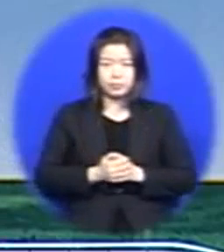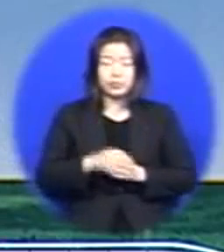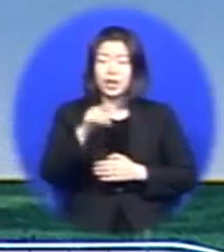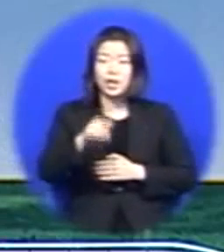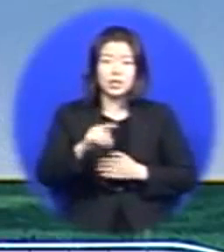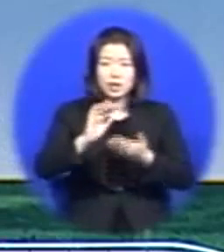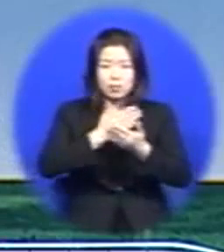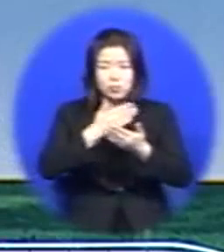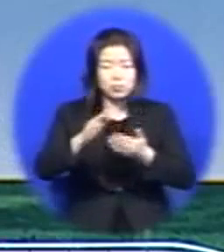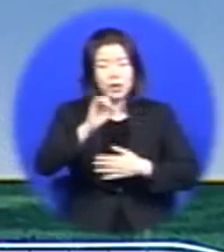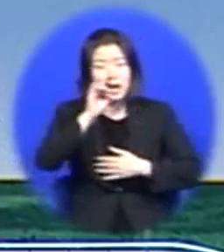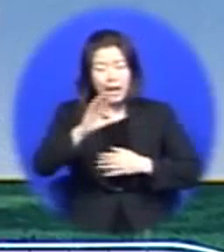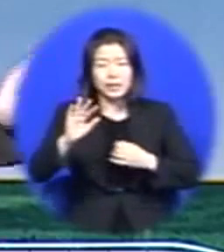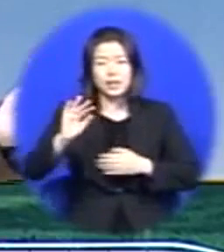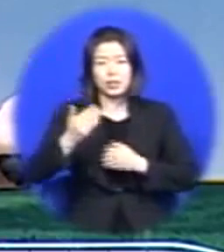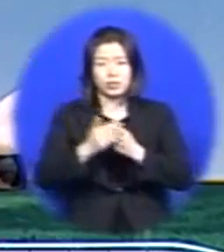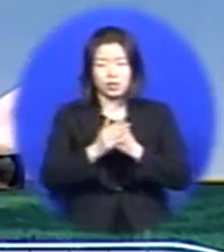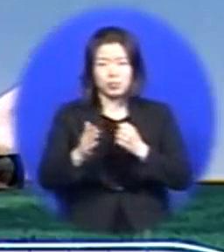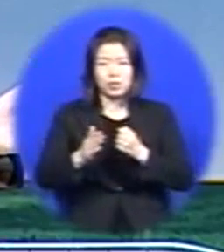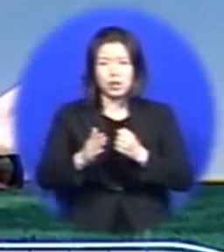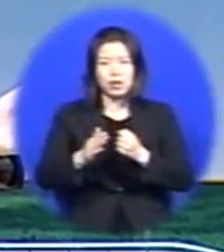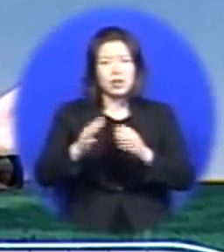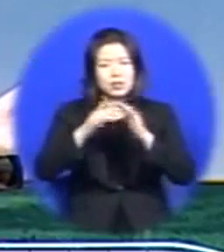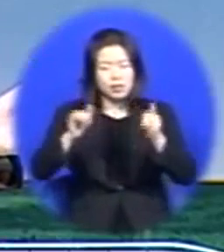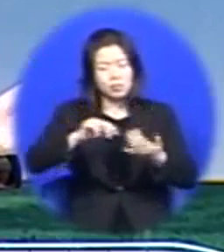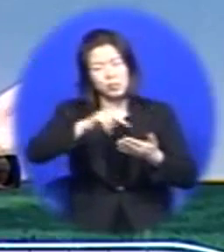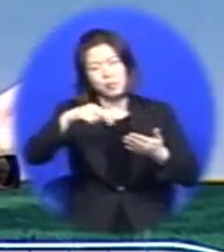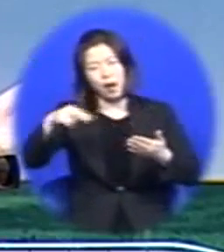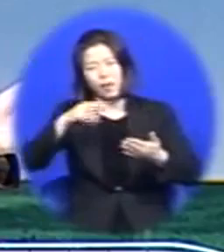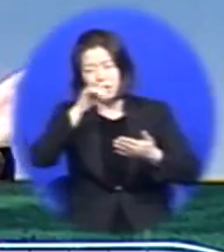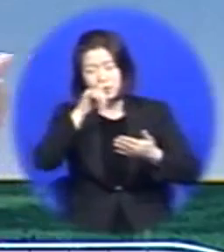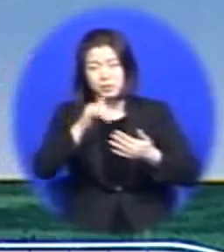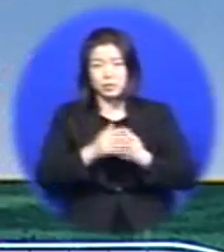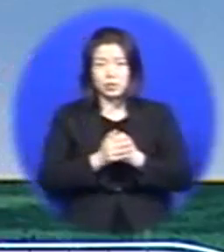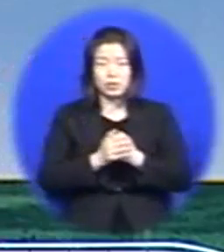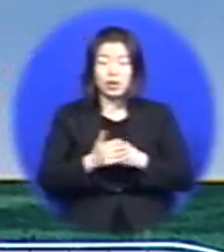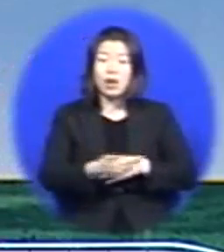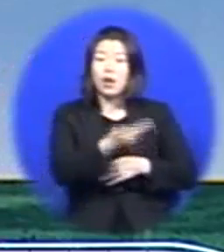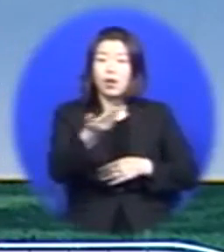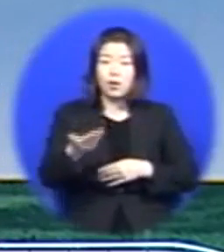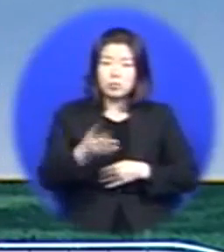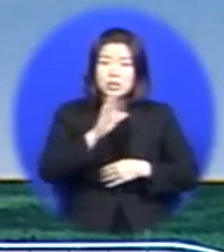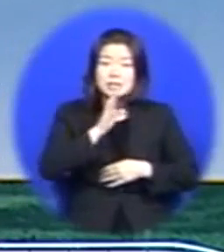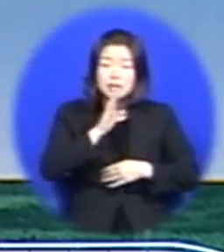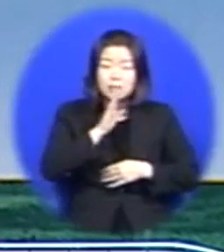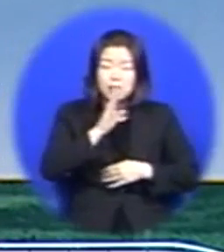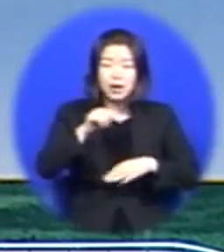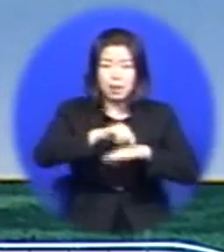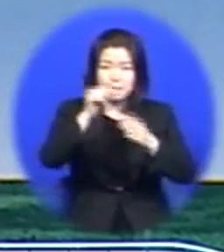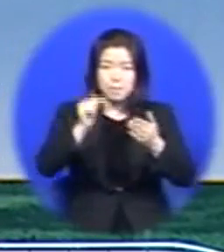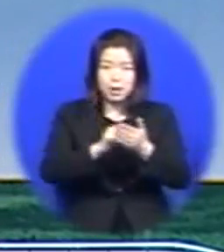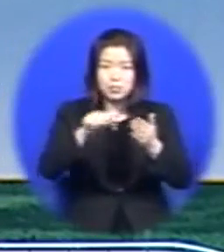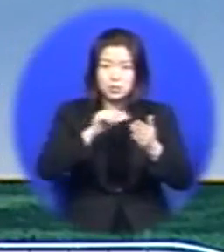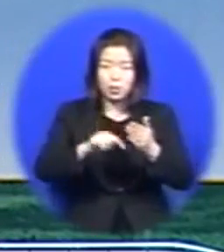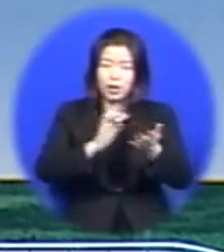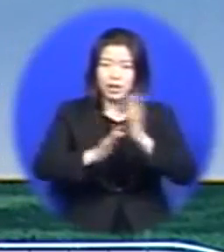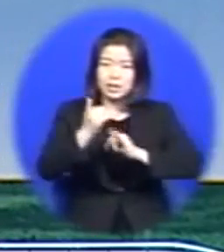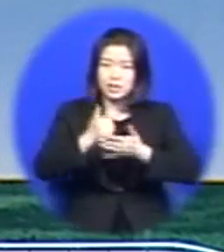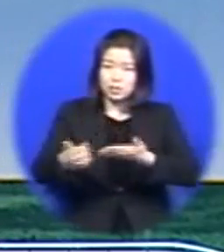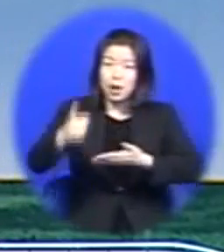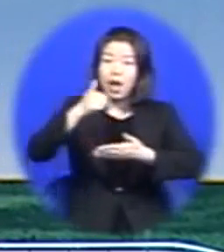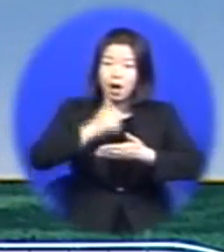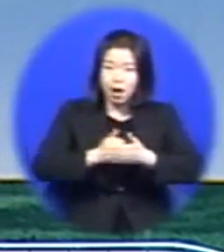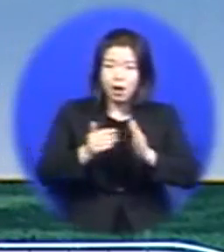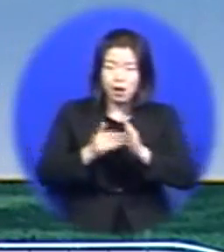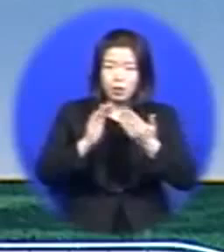이게 분별이 안 되니까 사람들이 그렇게 방황하는 거예요. 그런데 여러분이 정말 여러분의 마음에 예수님을 정말